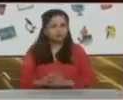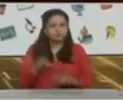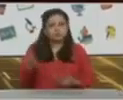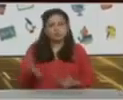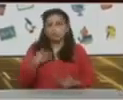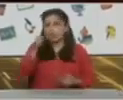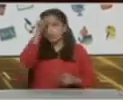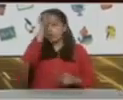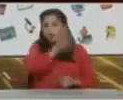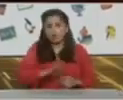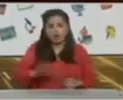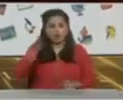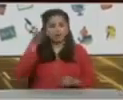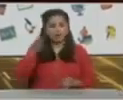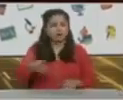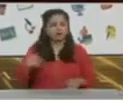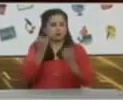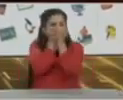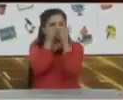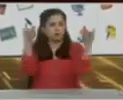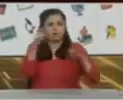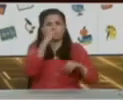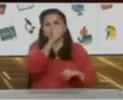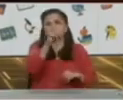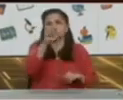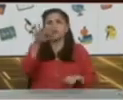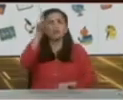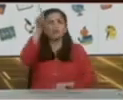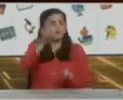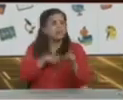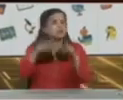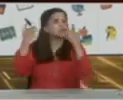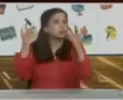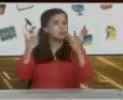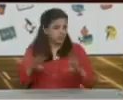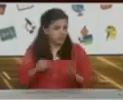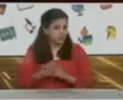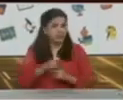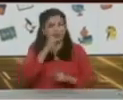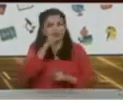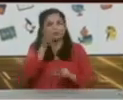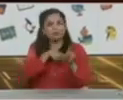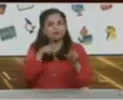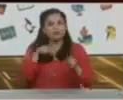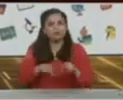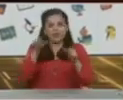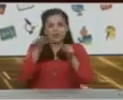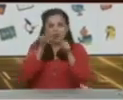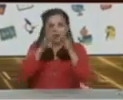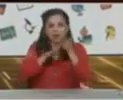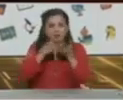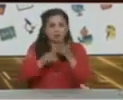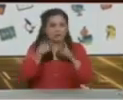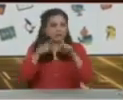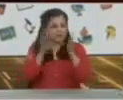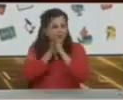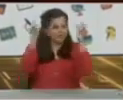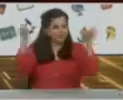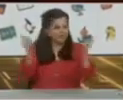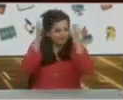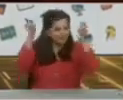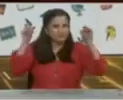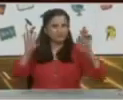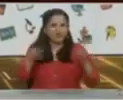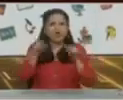देश आजादी के 75 साल के उपलक्ष्य में आजादी का अमृत महोत्सव मना रहा है।